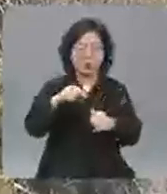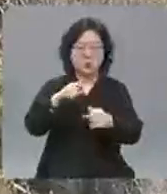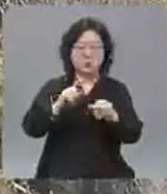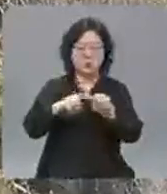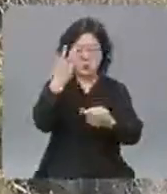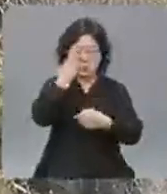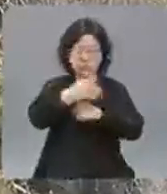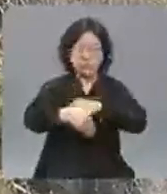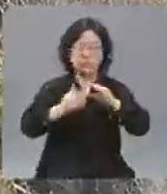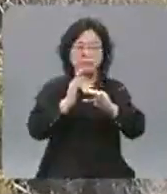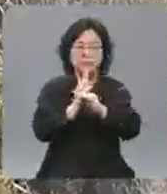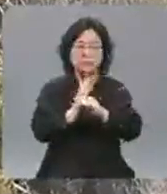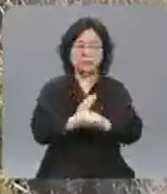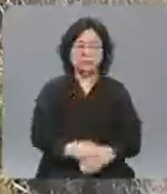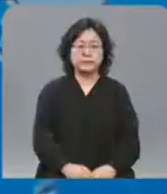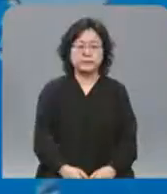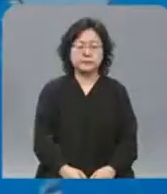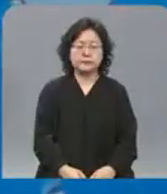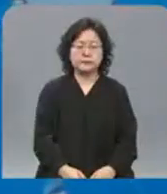심의할 예정입니다.